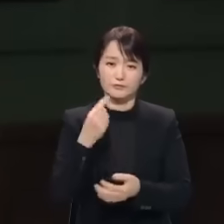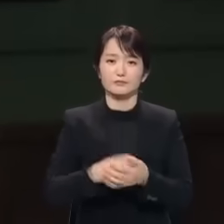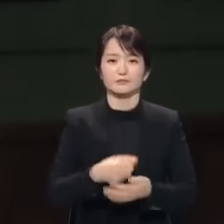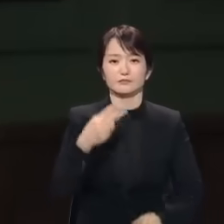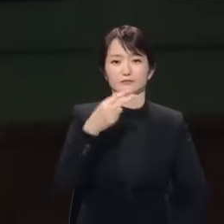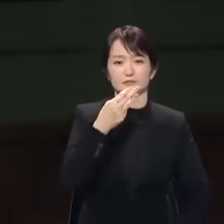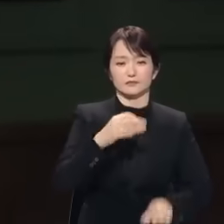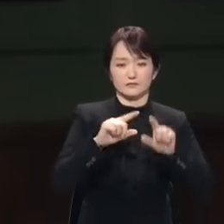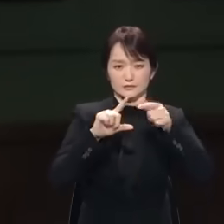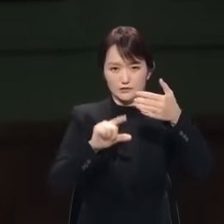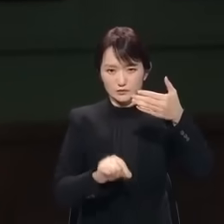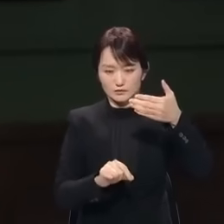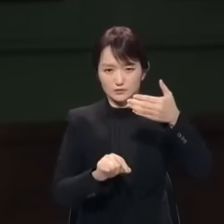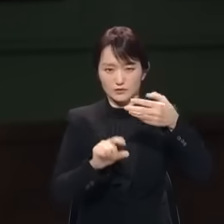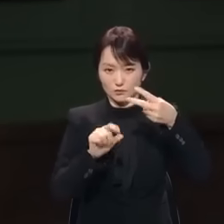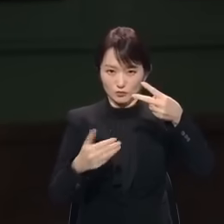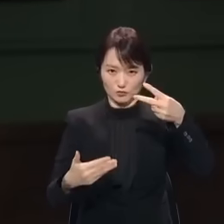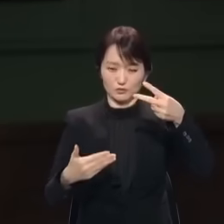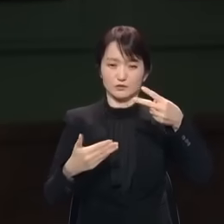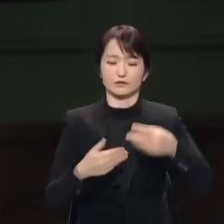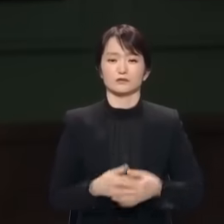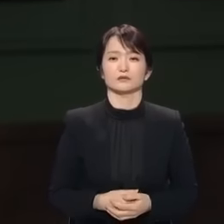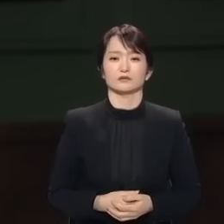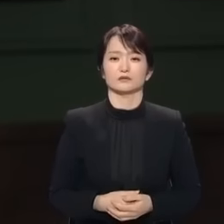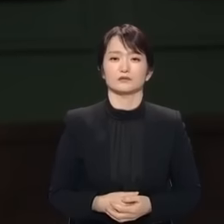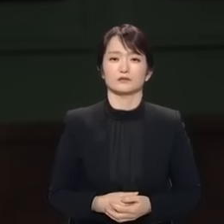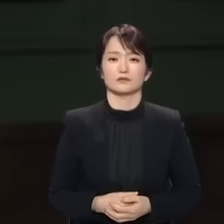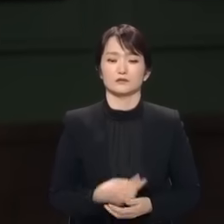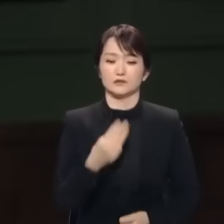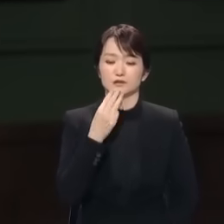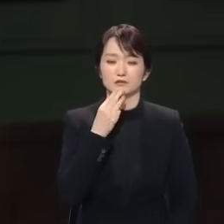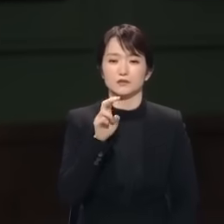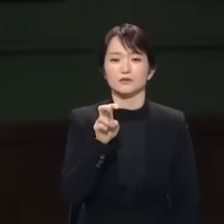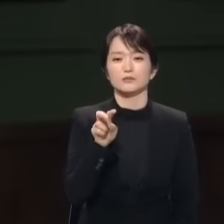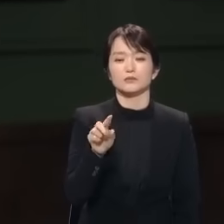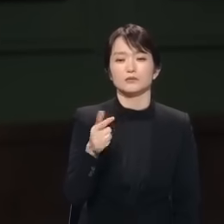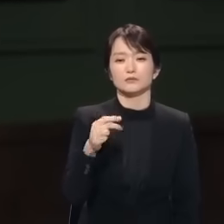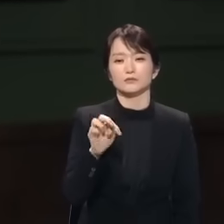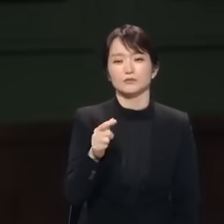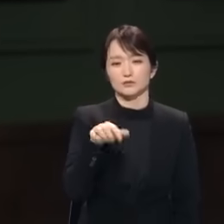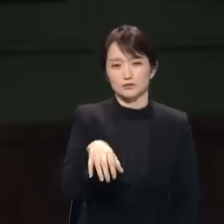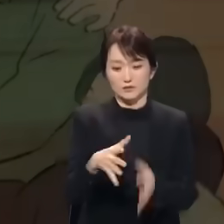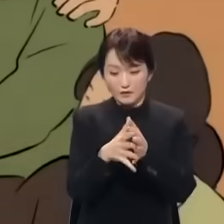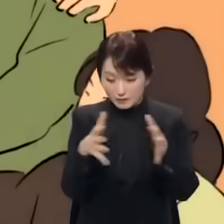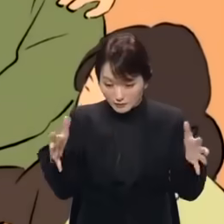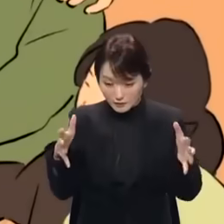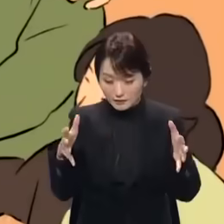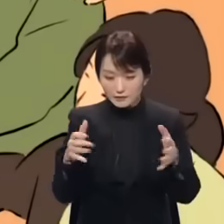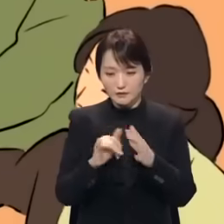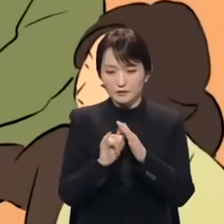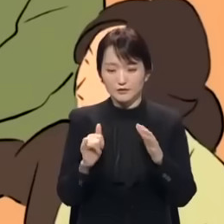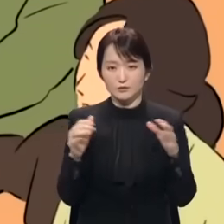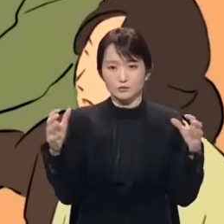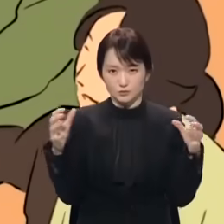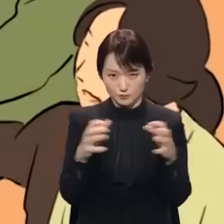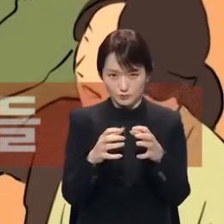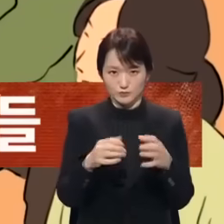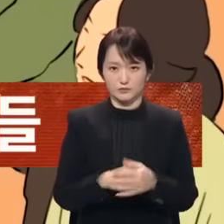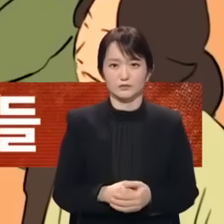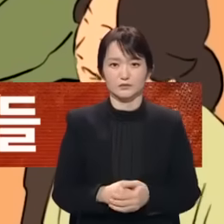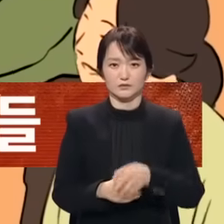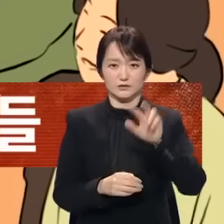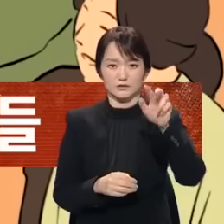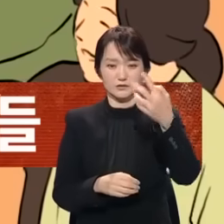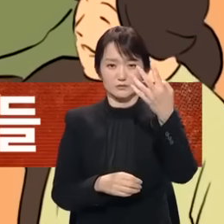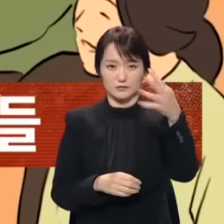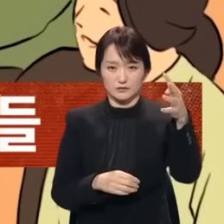2월 9일이었다이었는데 서울 면목동의 한 아파트에도 이제 온 가족이 모이게 됩니다 일단 704호